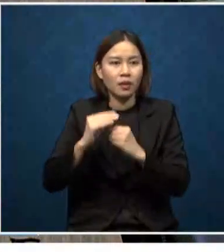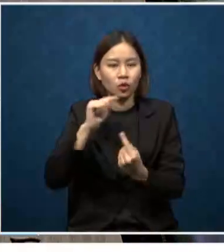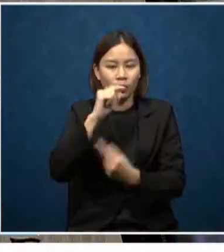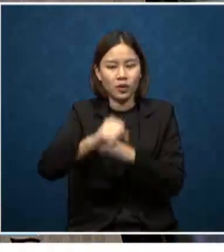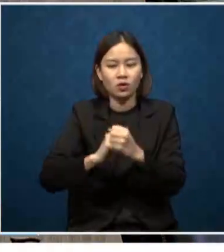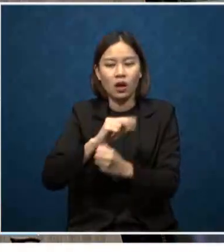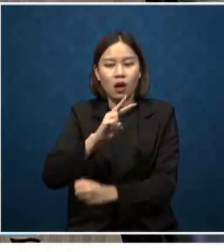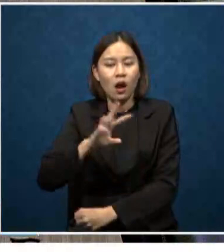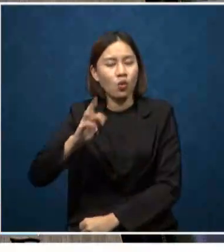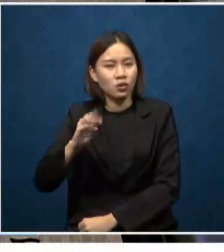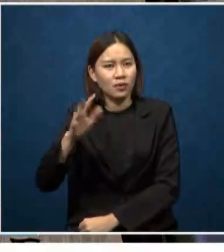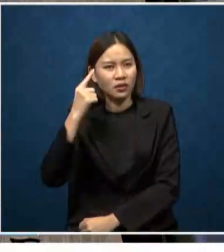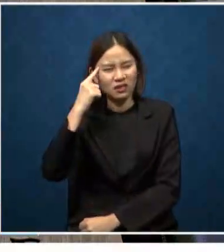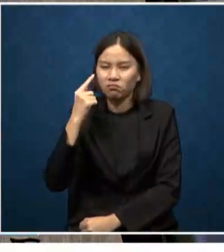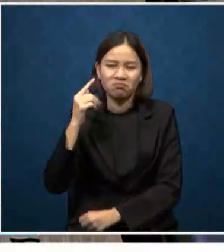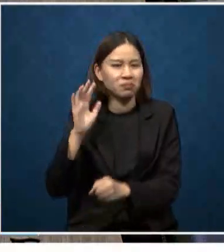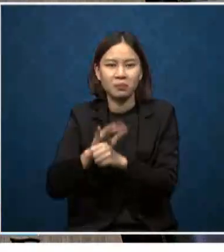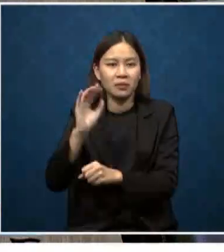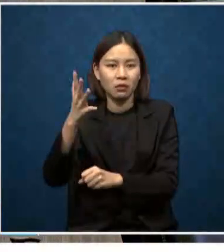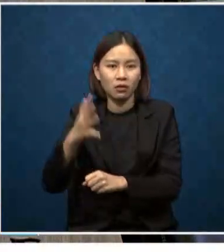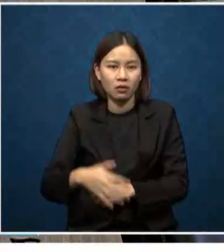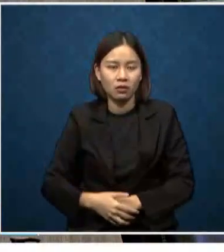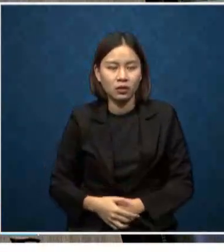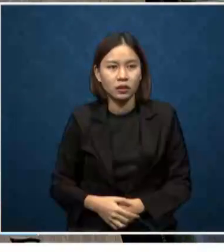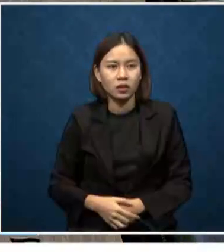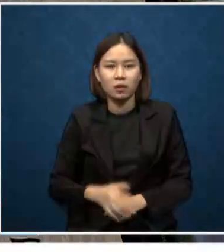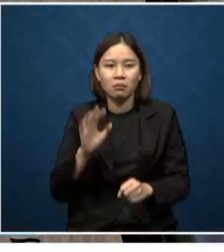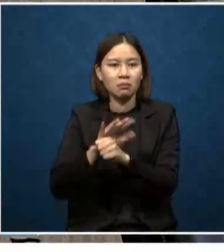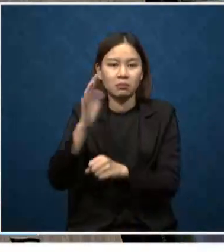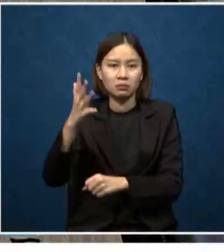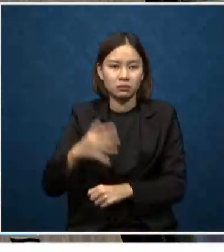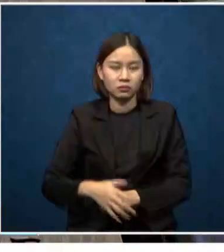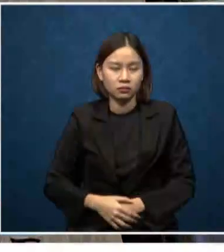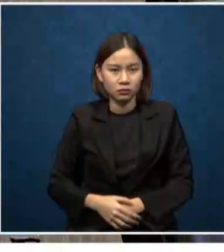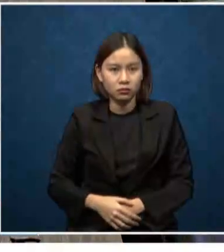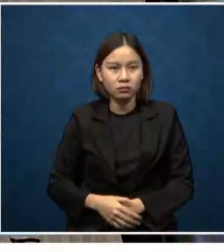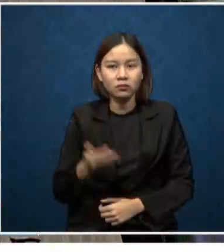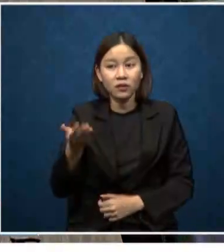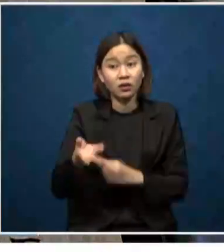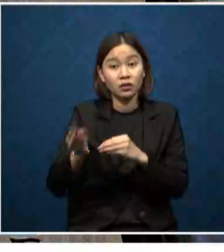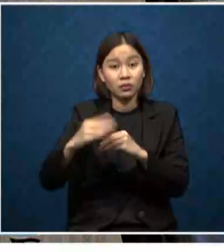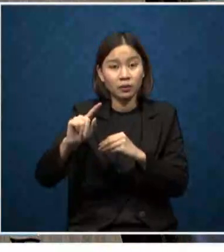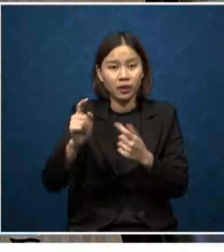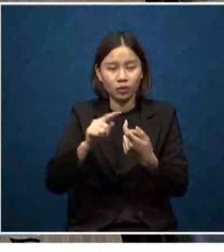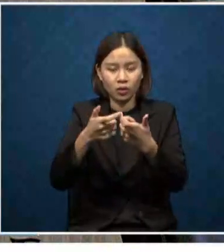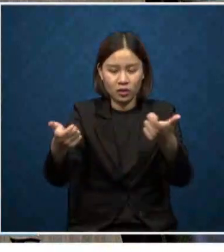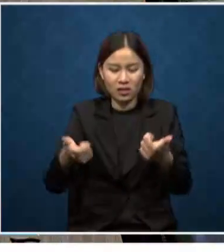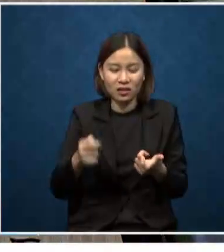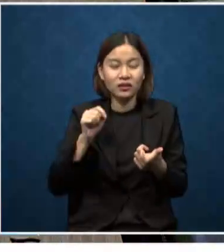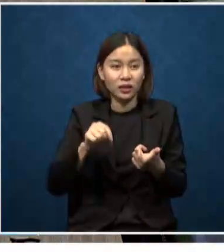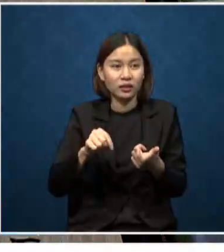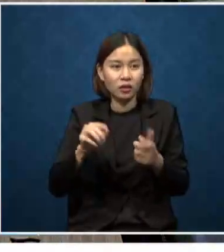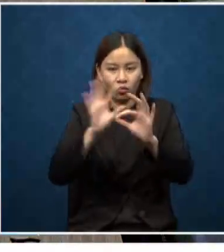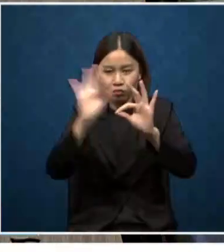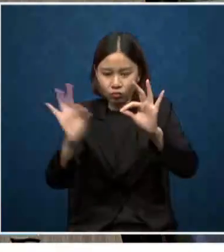65แต่คิดว่าไม่พอครับไม่พอสิ่งที่ท่านเพิ่มเอาไว้ในเอกสารแล้วก็เขียน